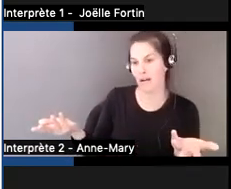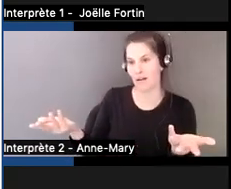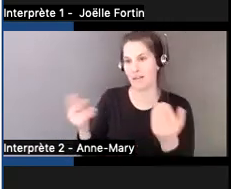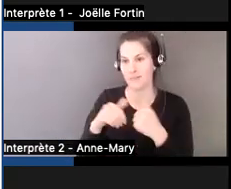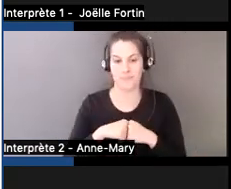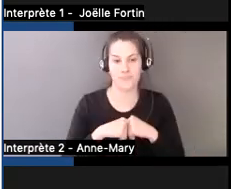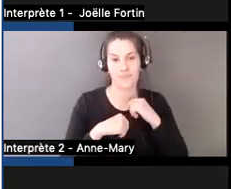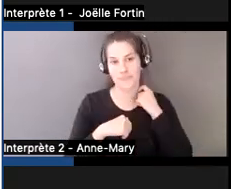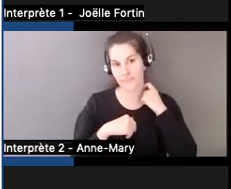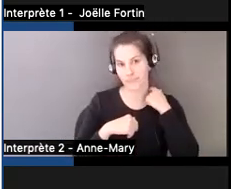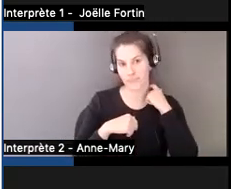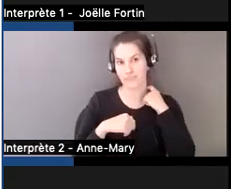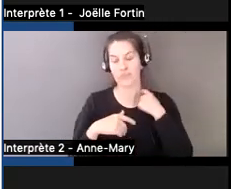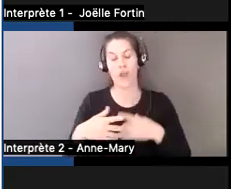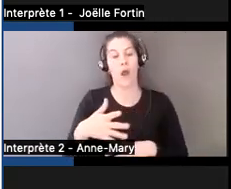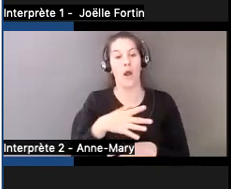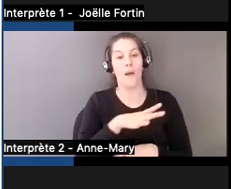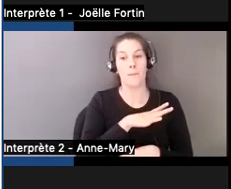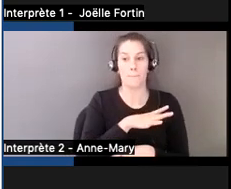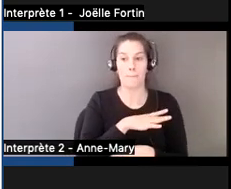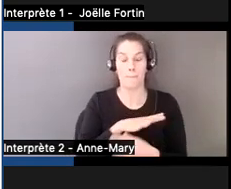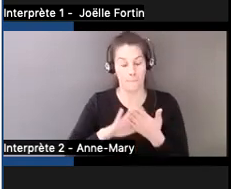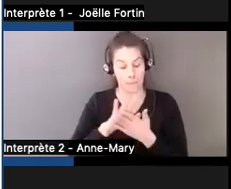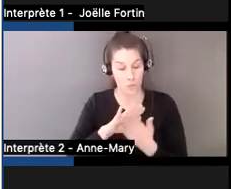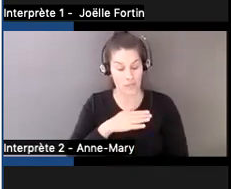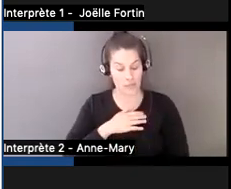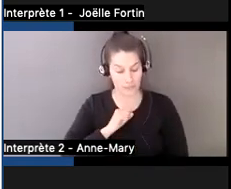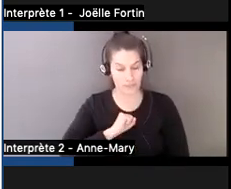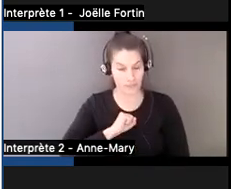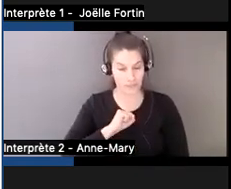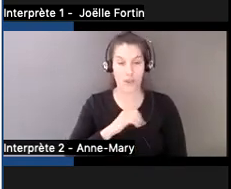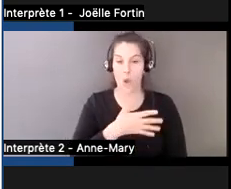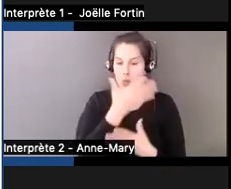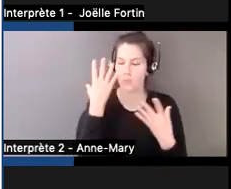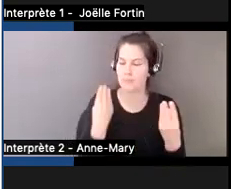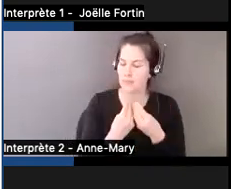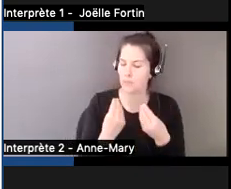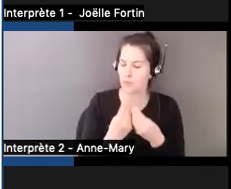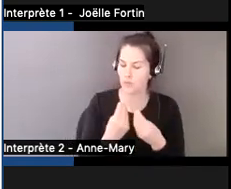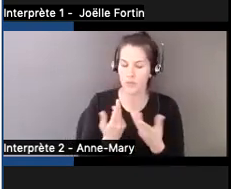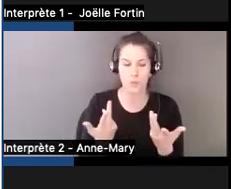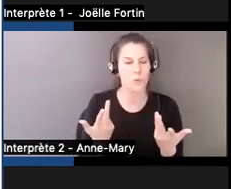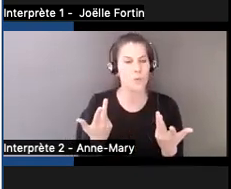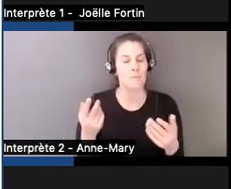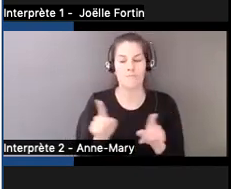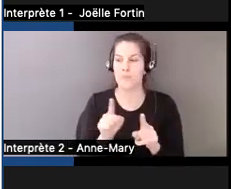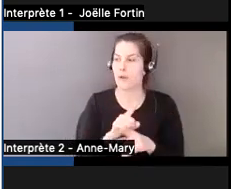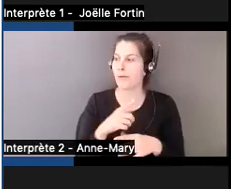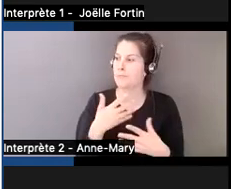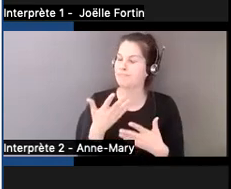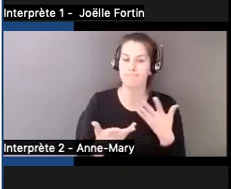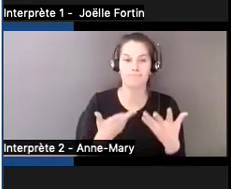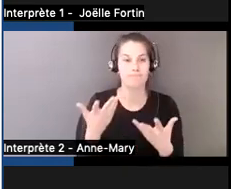En quelques mots, on oublie beaucoup, excusez, on oublie beaucoup cet aspect, cette dimension